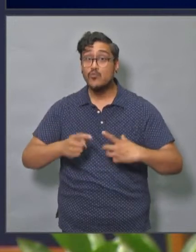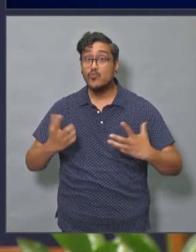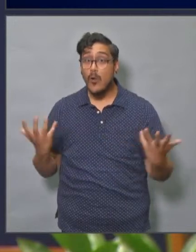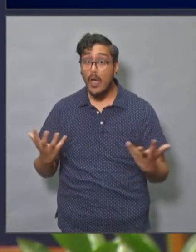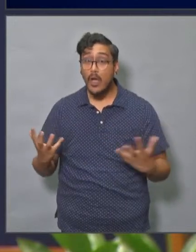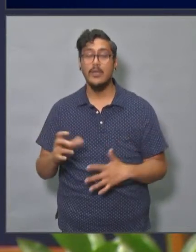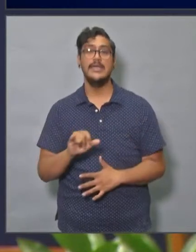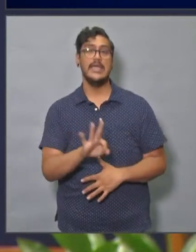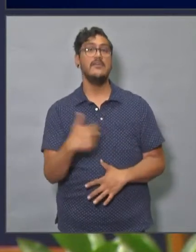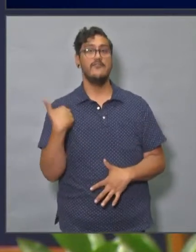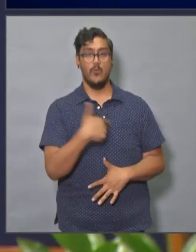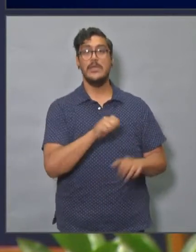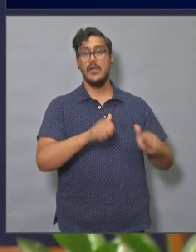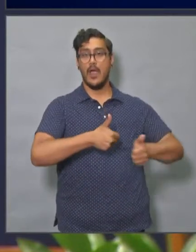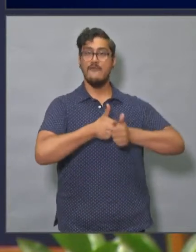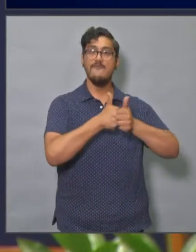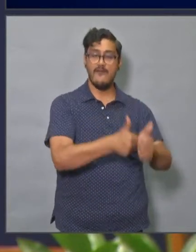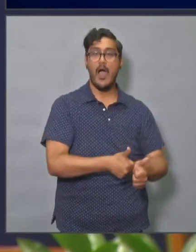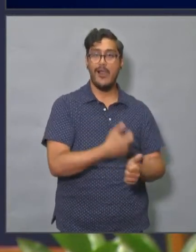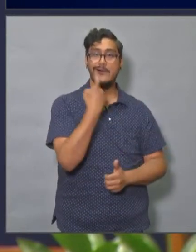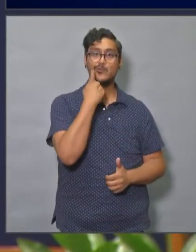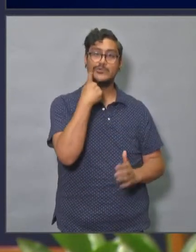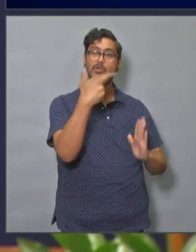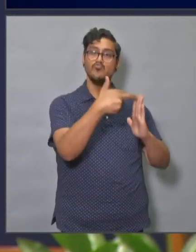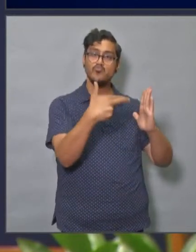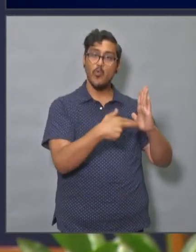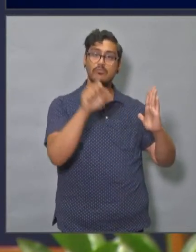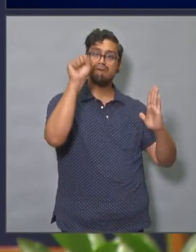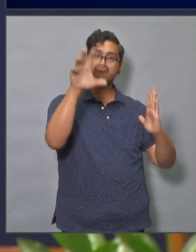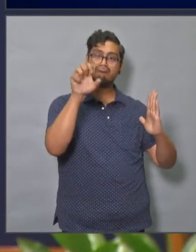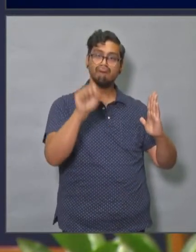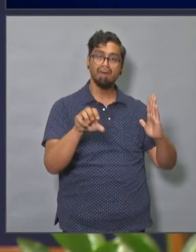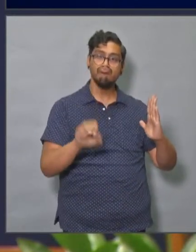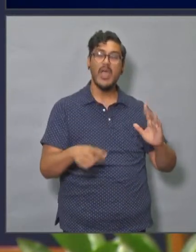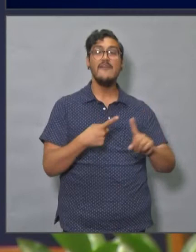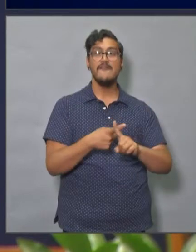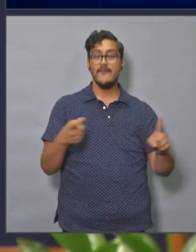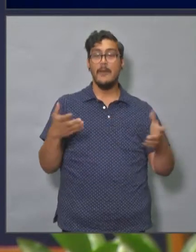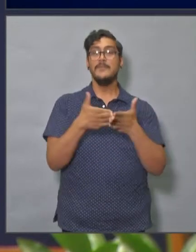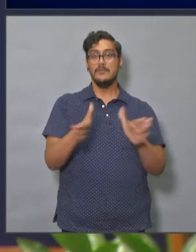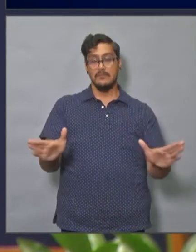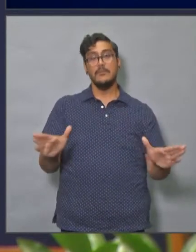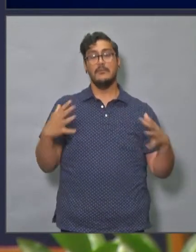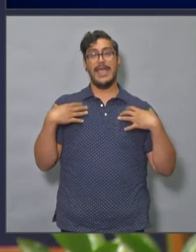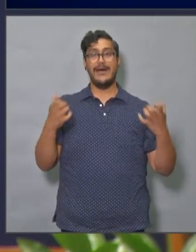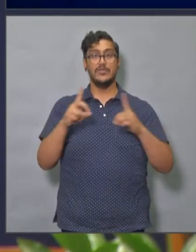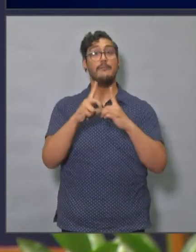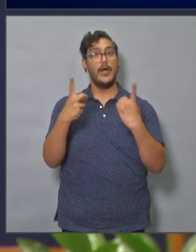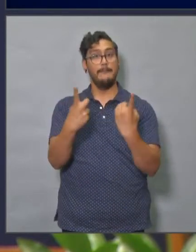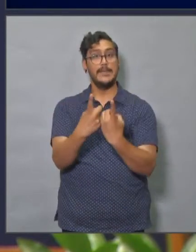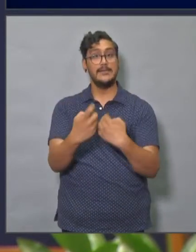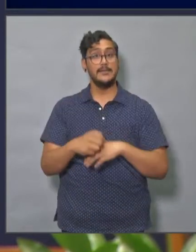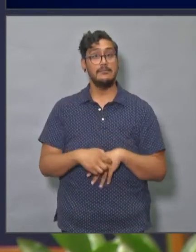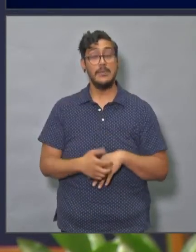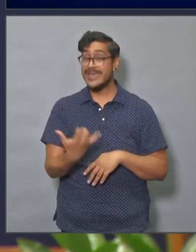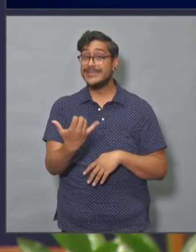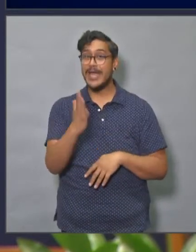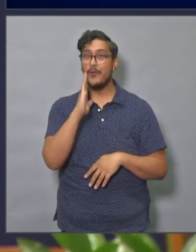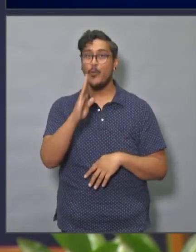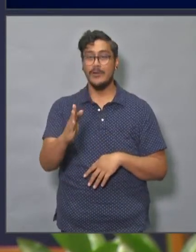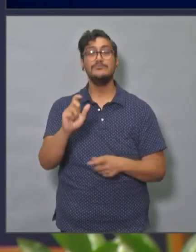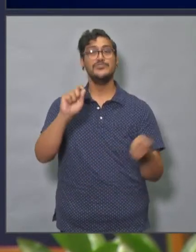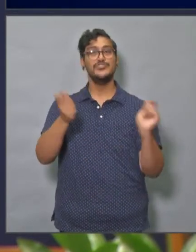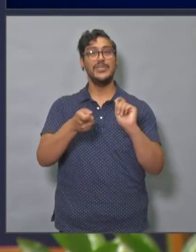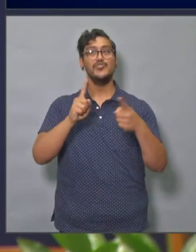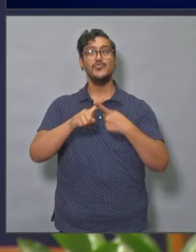las reglas y las directrices que ha emitido el Departamento de Salud Pública. And so now we'll go ahead